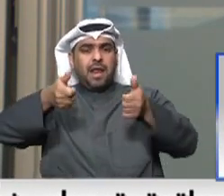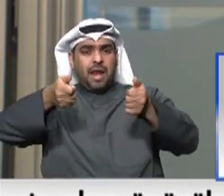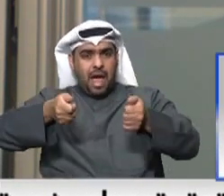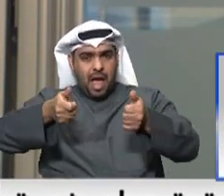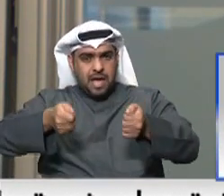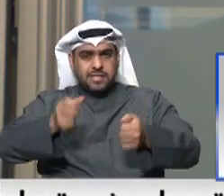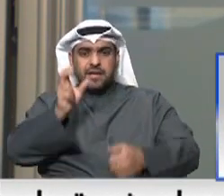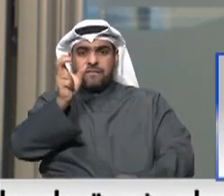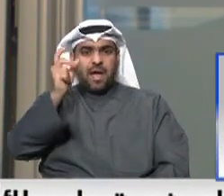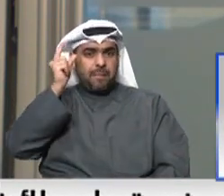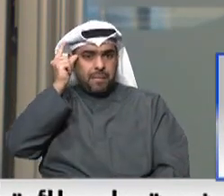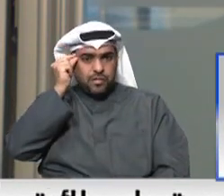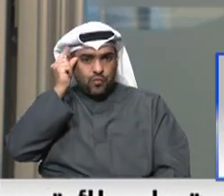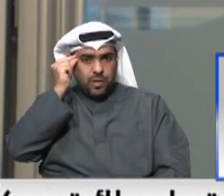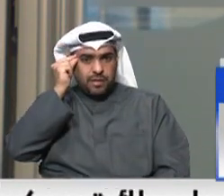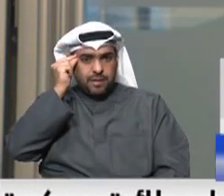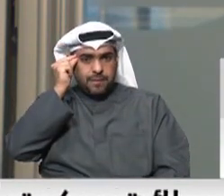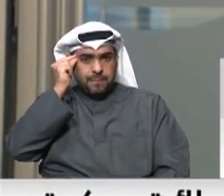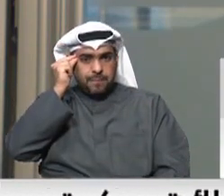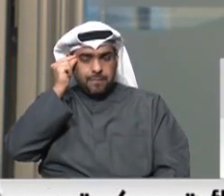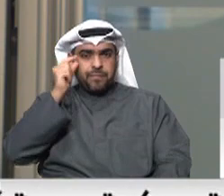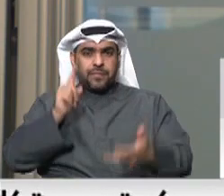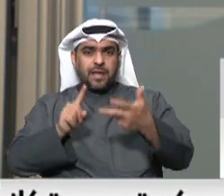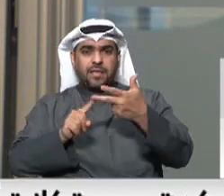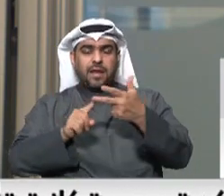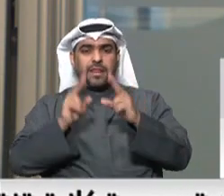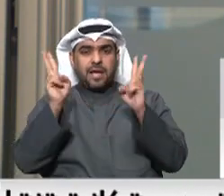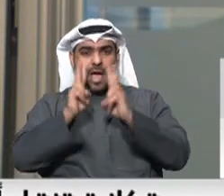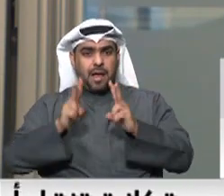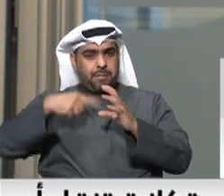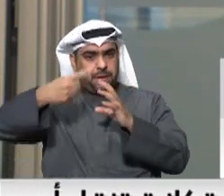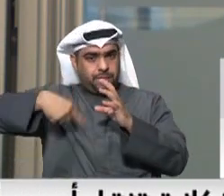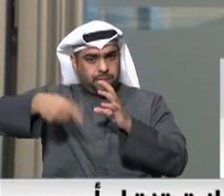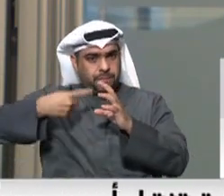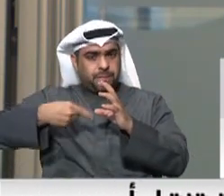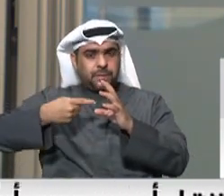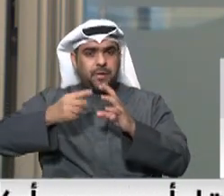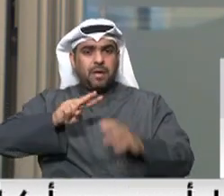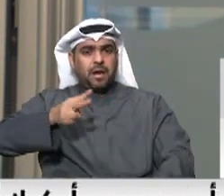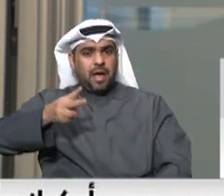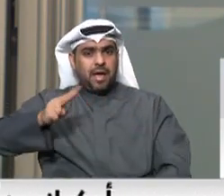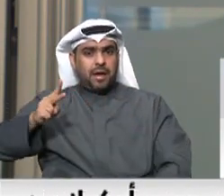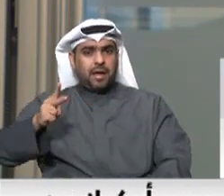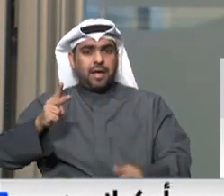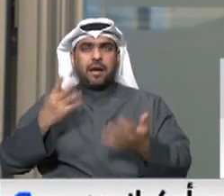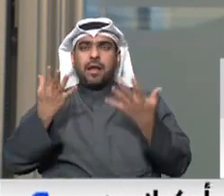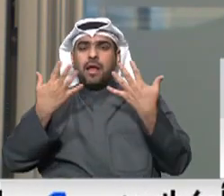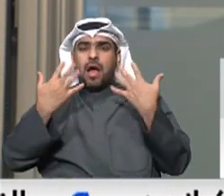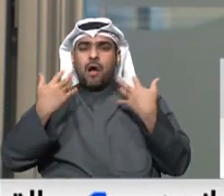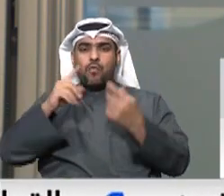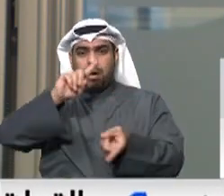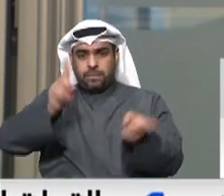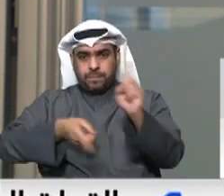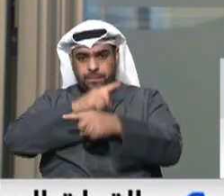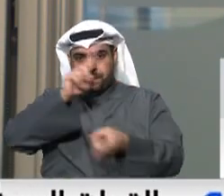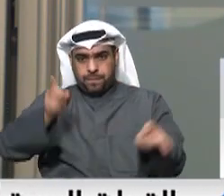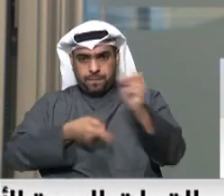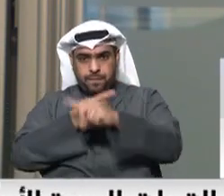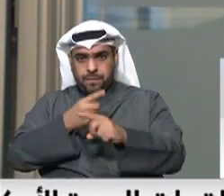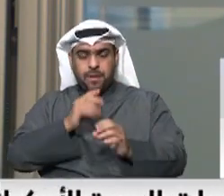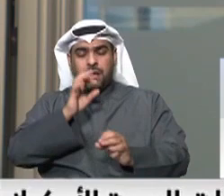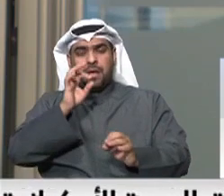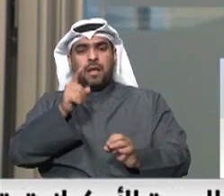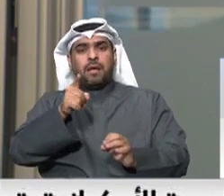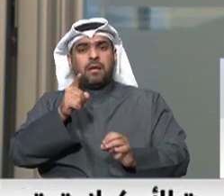الفحم اتكلم عن الغاز اتكلم عن الطاقه الكهرومائيه اتكلم عن الرياح الطاقه النوويه الطاقه الشمسيه